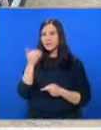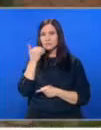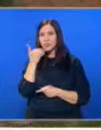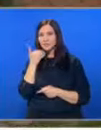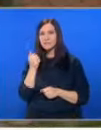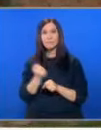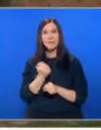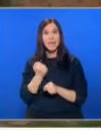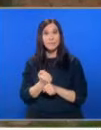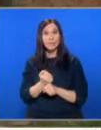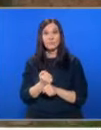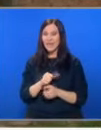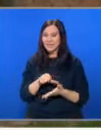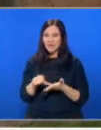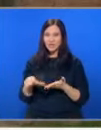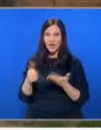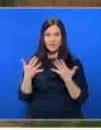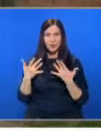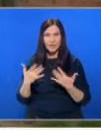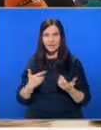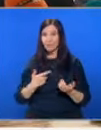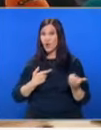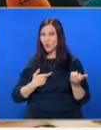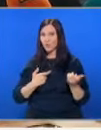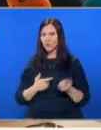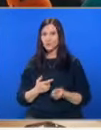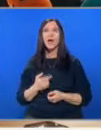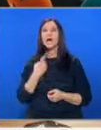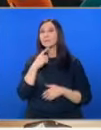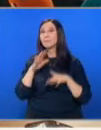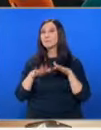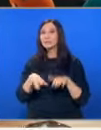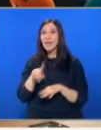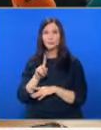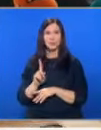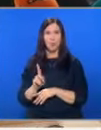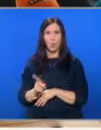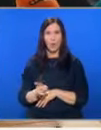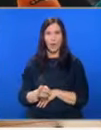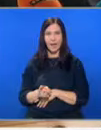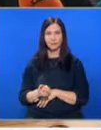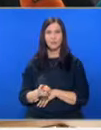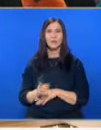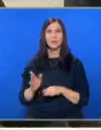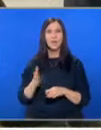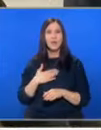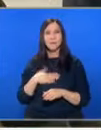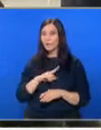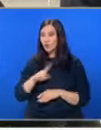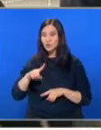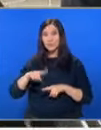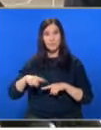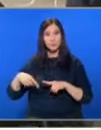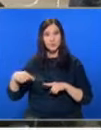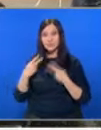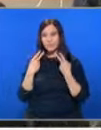за преработване и заличаване на номерата на оръжията. За престъплението, за което е образувано досъдебното производство,